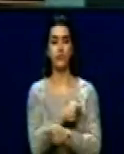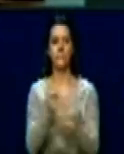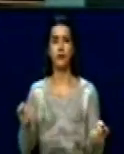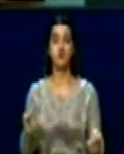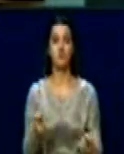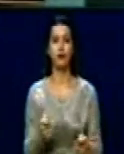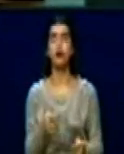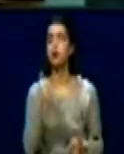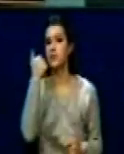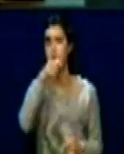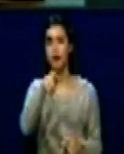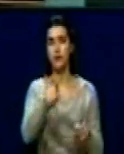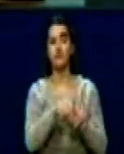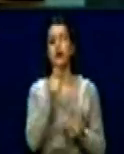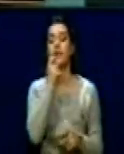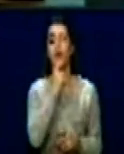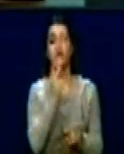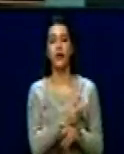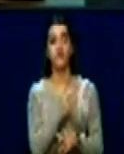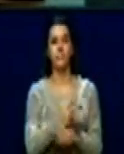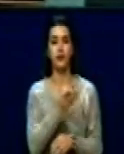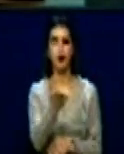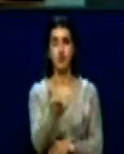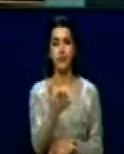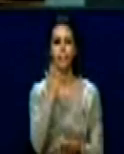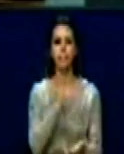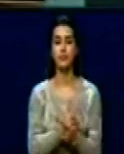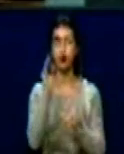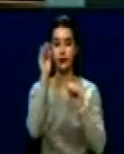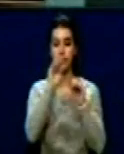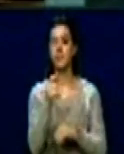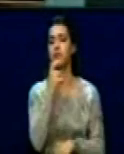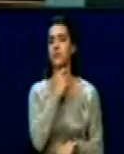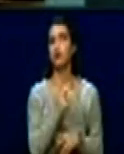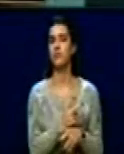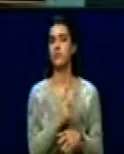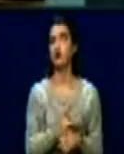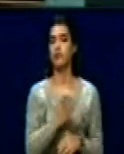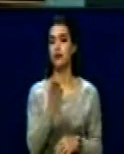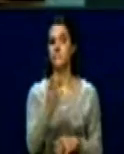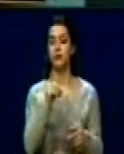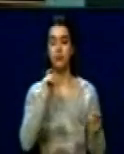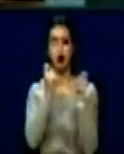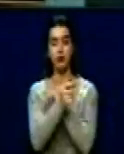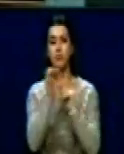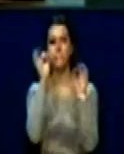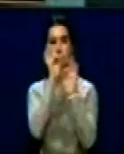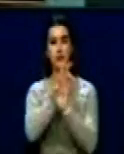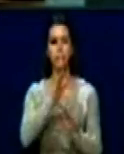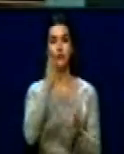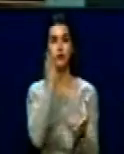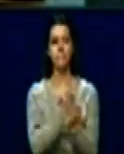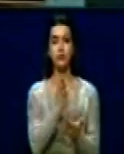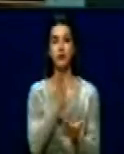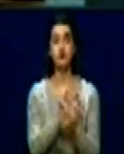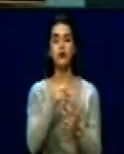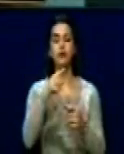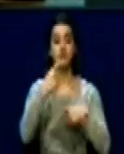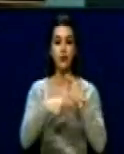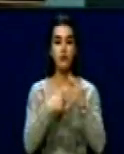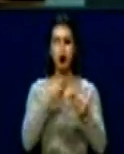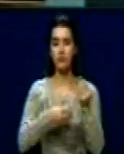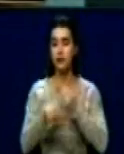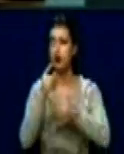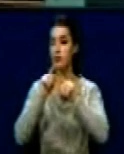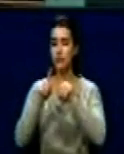Sepse është avazi i vjetër, por është mënyra e njëjtë të buxhetuarit, asgjë nuk ndryshon pavarësisht zhvillimeve ekonomike që ndodhin në Kosovë